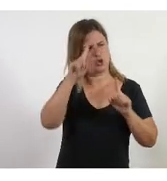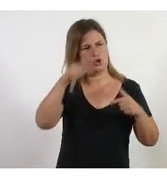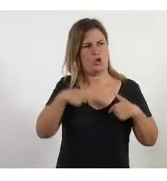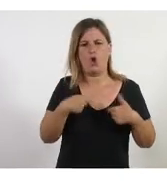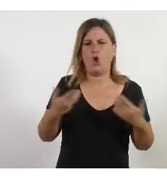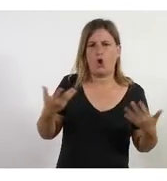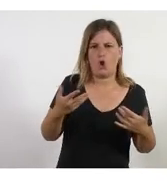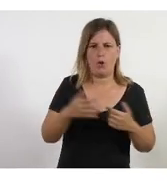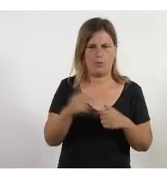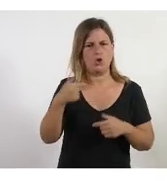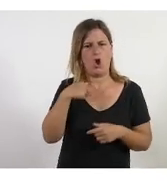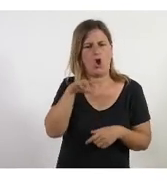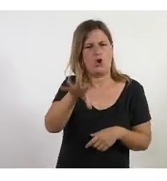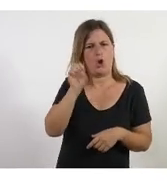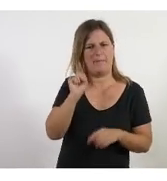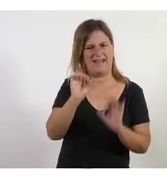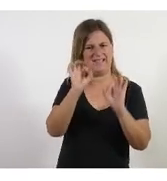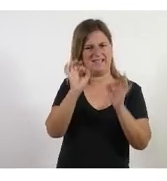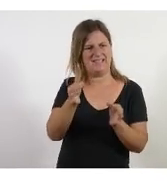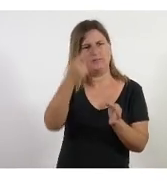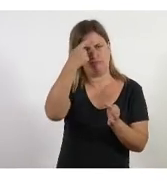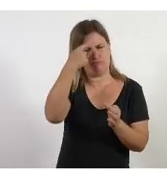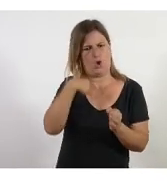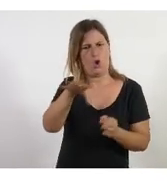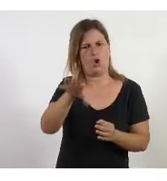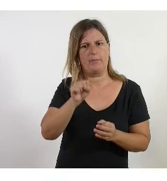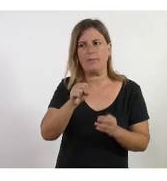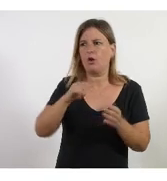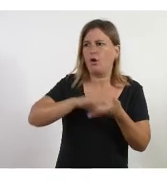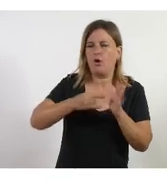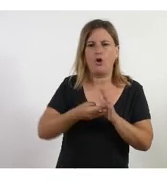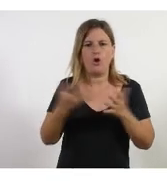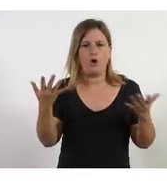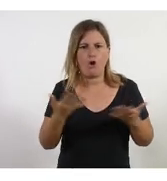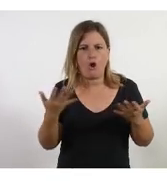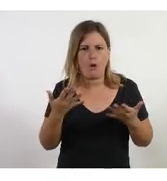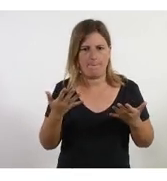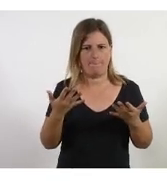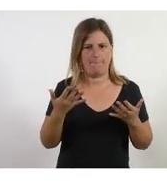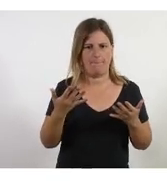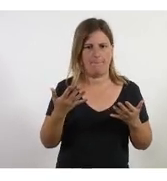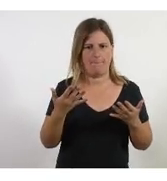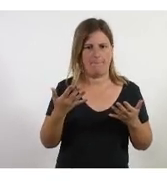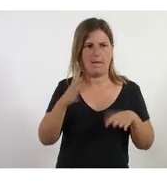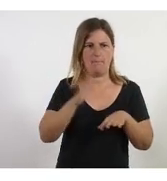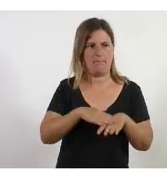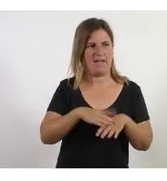puc comprendre des racionalment, però com ho faig per manegar aquesta incertesa i per